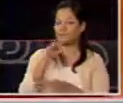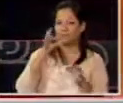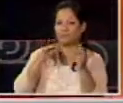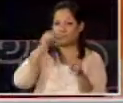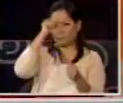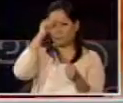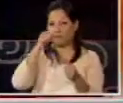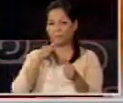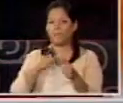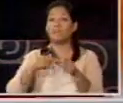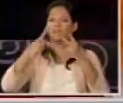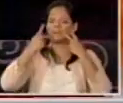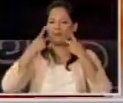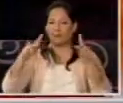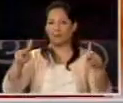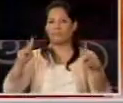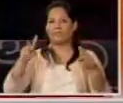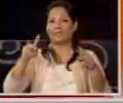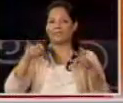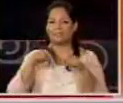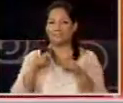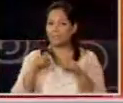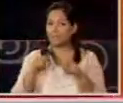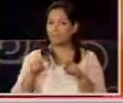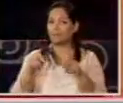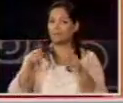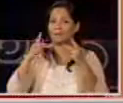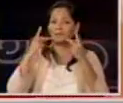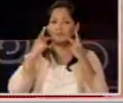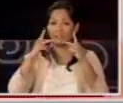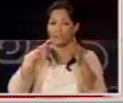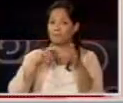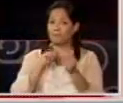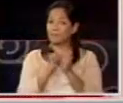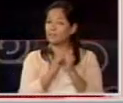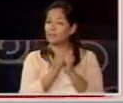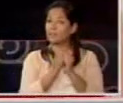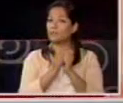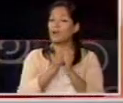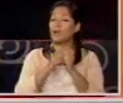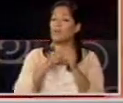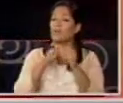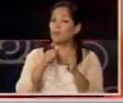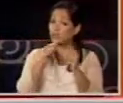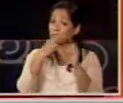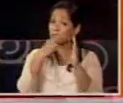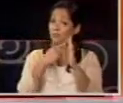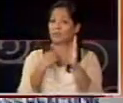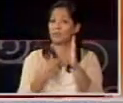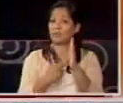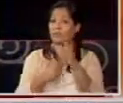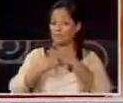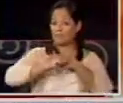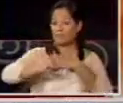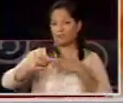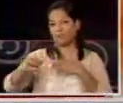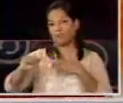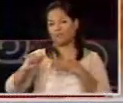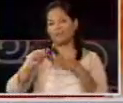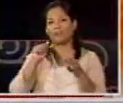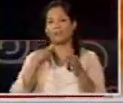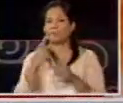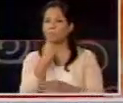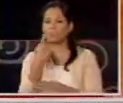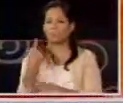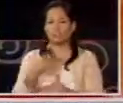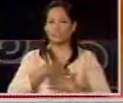ninyo, public auction to. Ibig sabihin, pag sinabi mong public auction in accordance with the rules, ina-advertise pa nga yan eh. Para kung sino interesado, yun